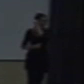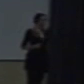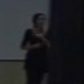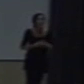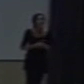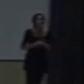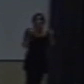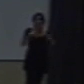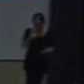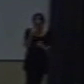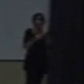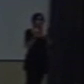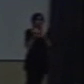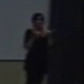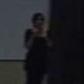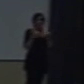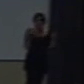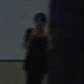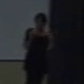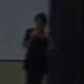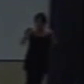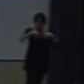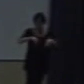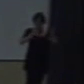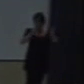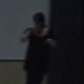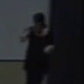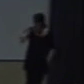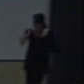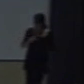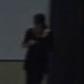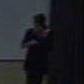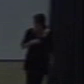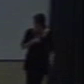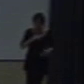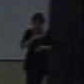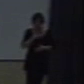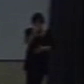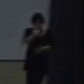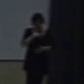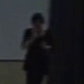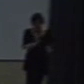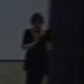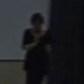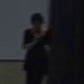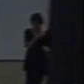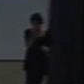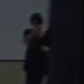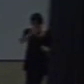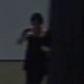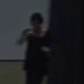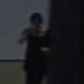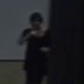Això té dos problemes, com a mitjà Twitter. Això em passa a mi, així li passa a molta gent, suposo. Jo tinc un